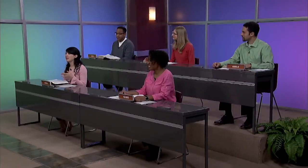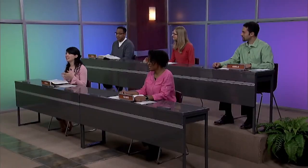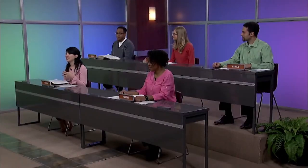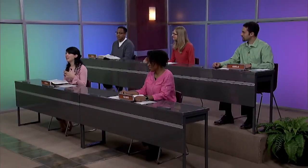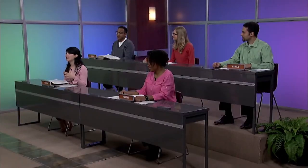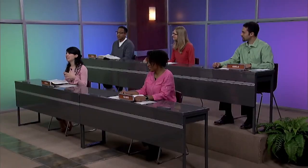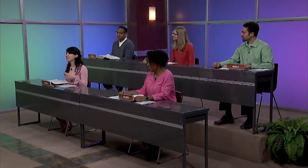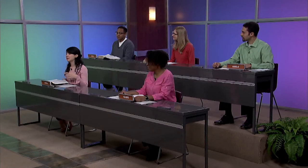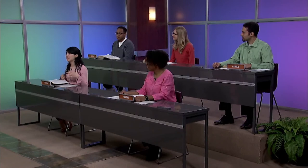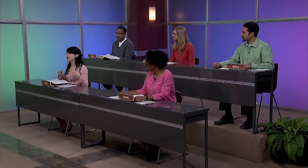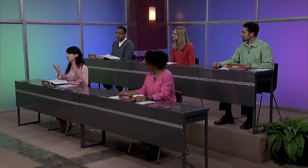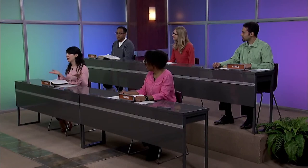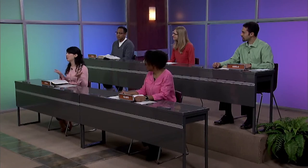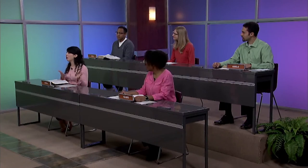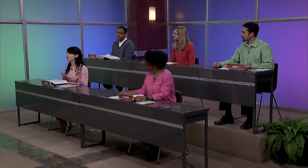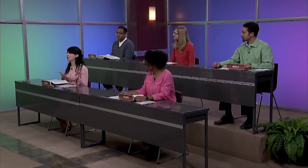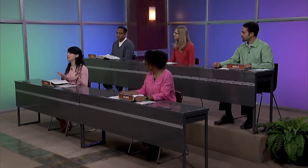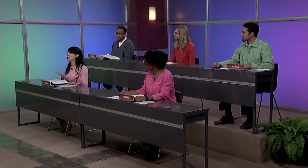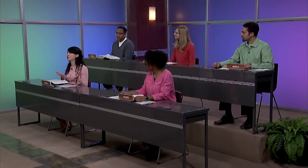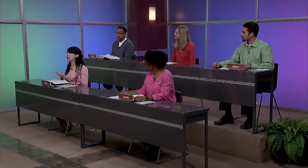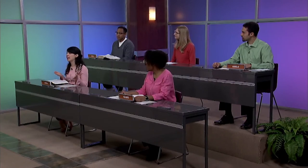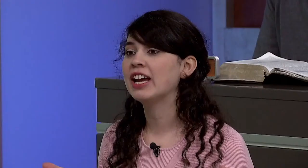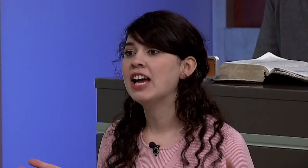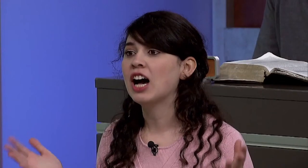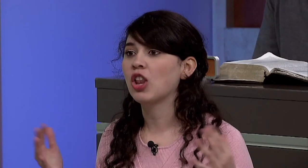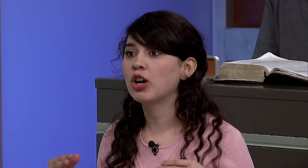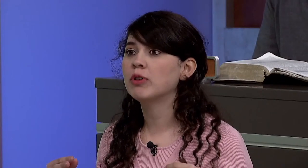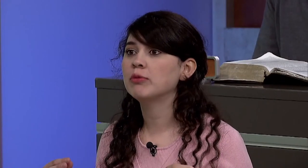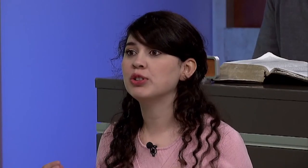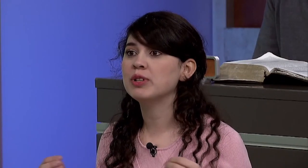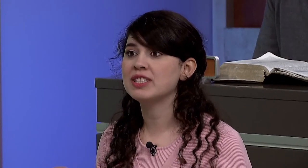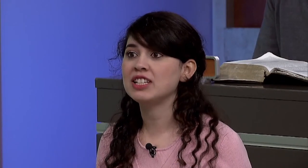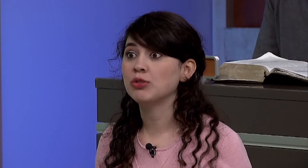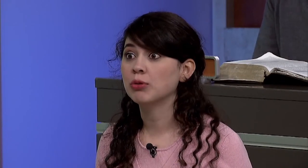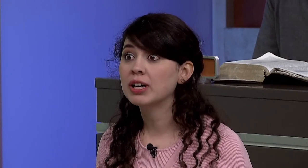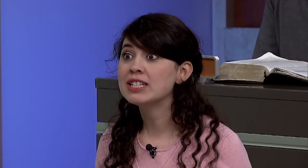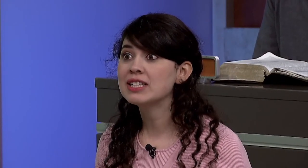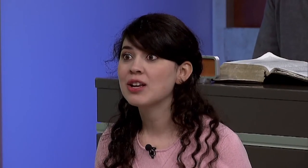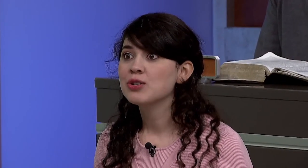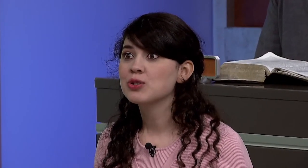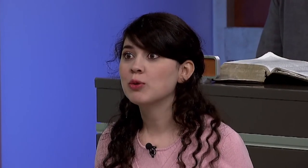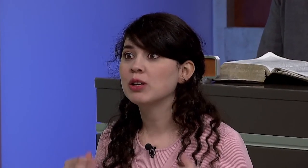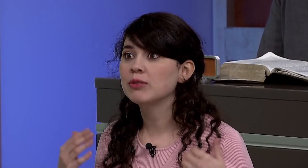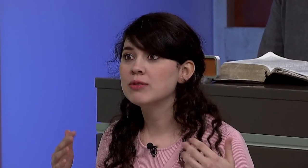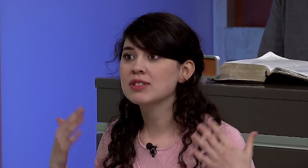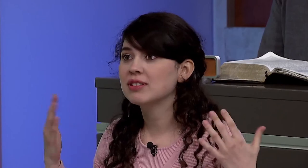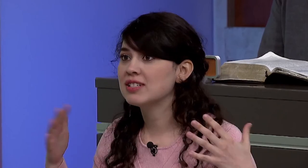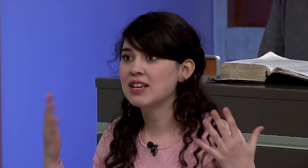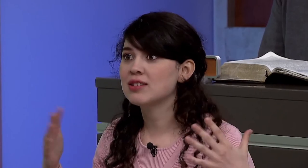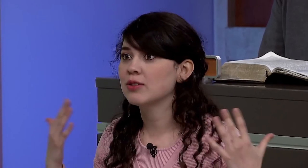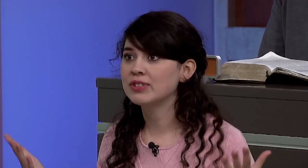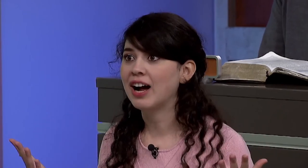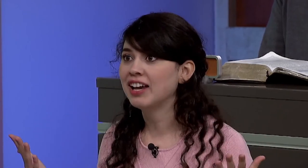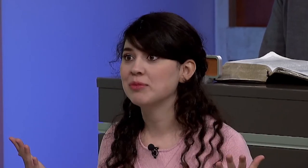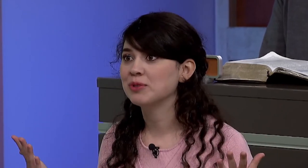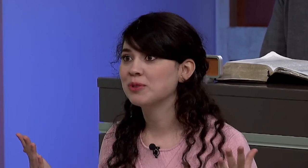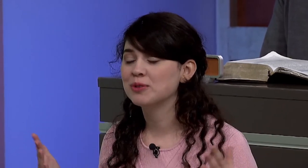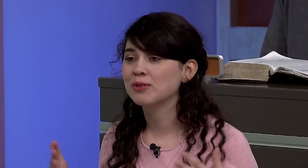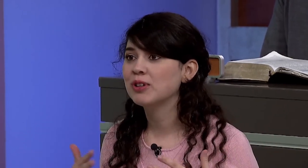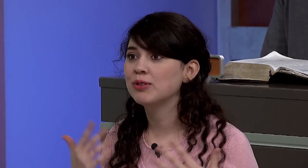Obecnie dzięki komputerom i internetowi coraz więcej osób pracuje w domu. Nierzadko tracimy poczucie upływu